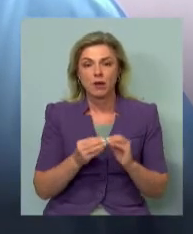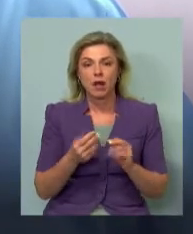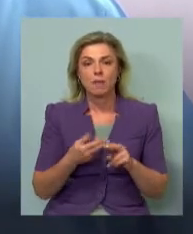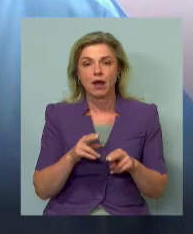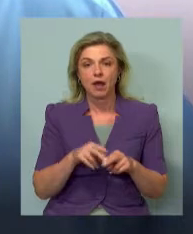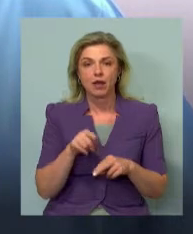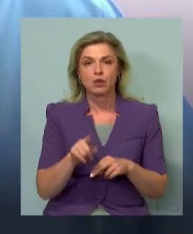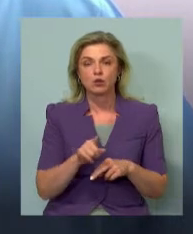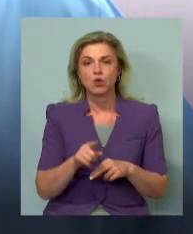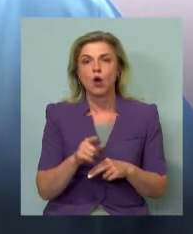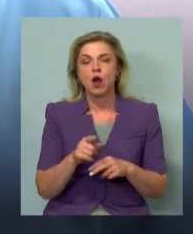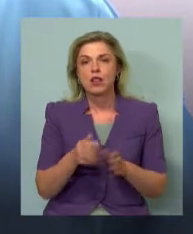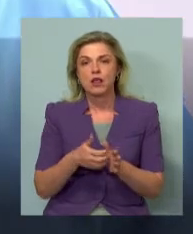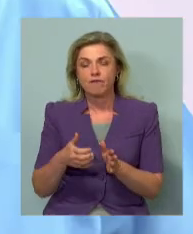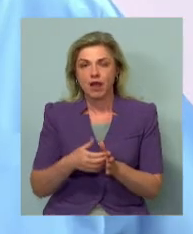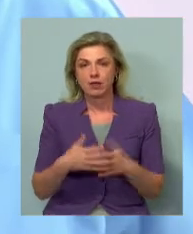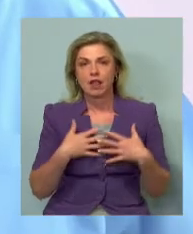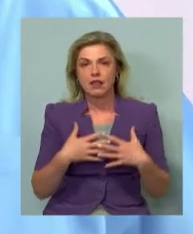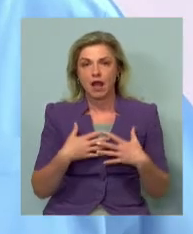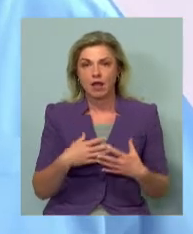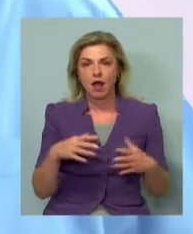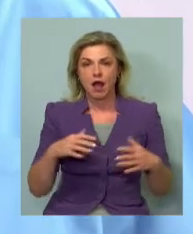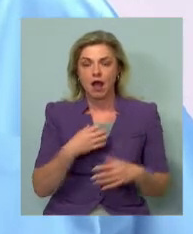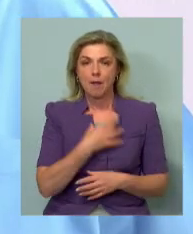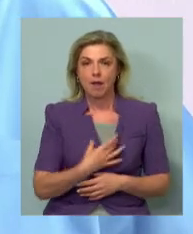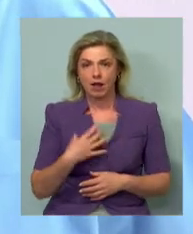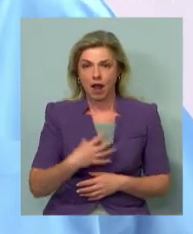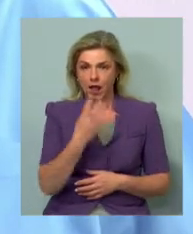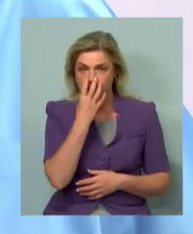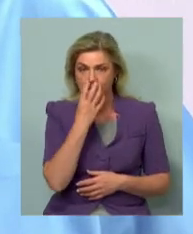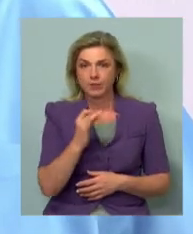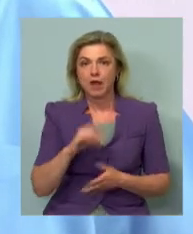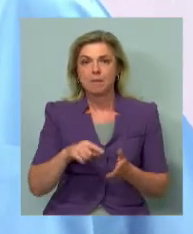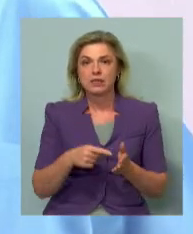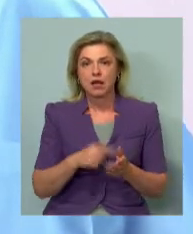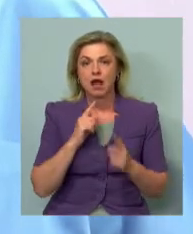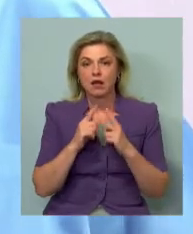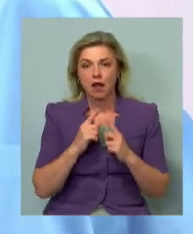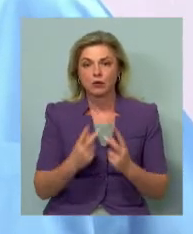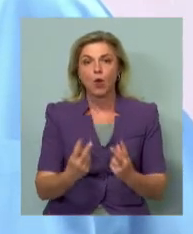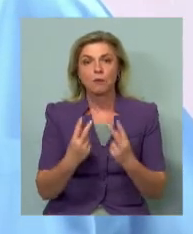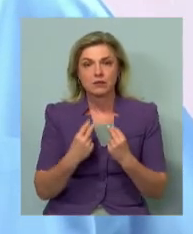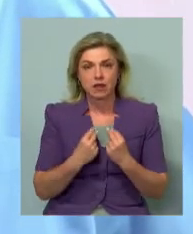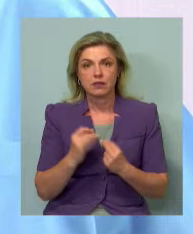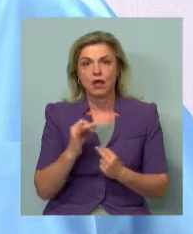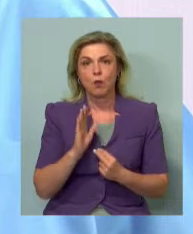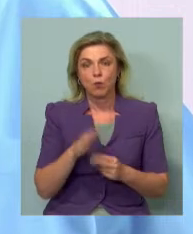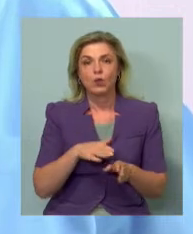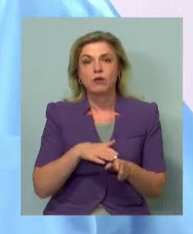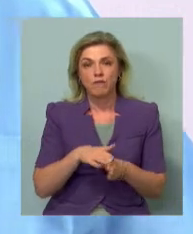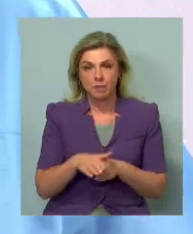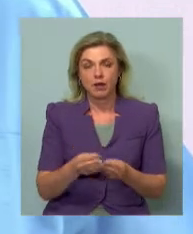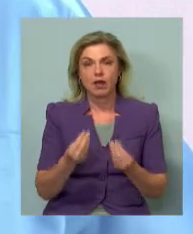дихальними апаратами. Міська влада обіцяла нам, я думаю, що вони дотримують свої обіцянки, і ми будемо нам